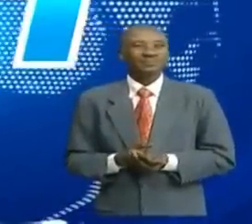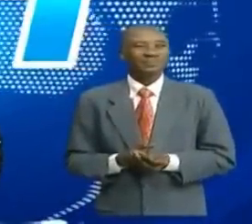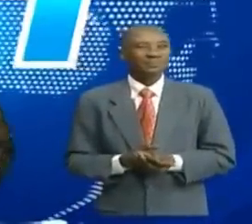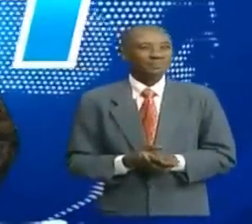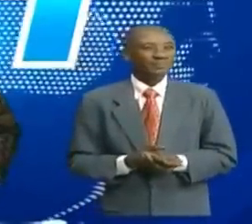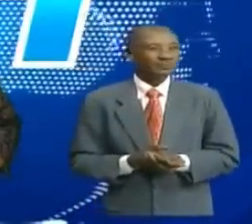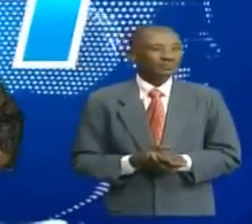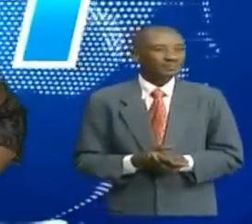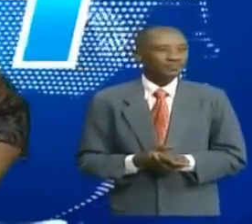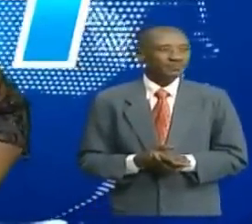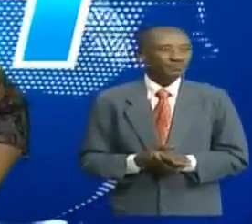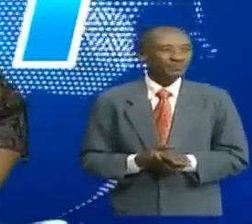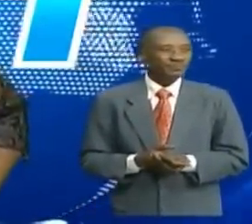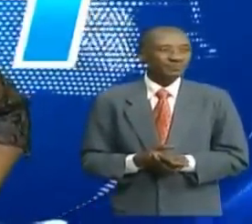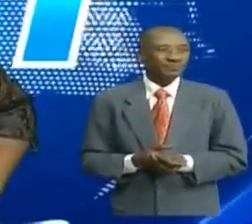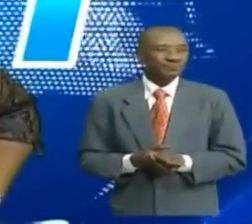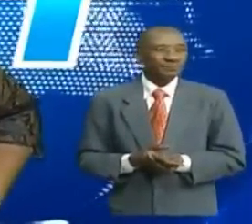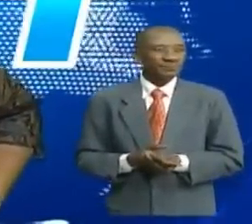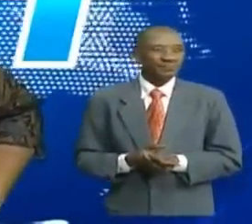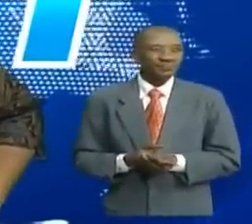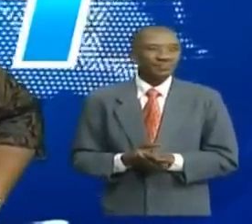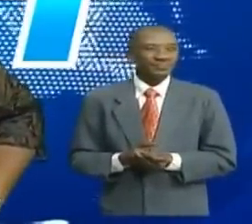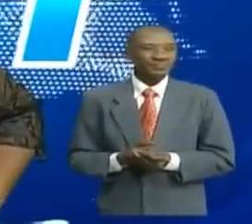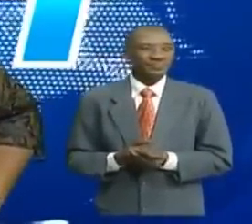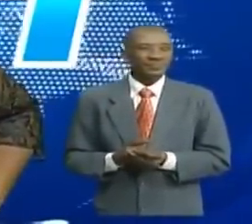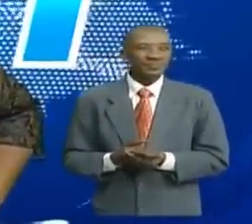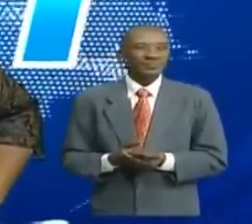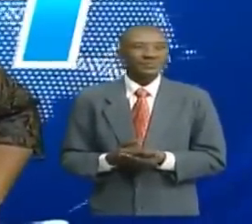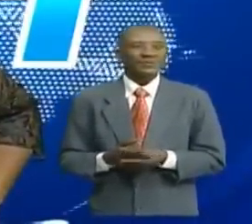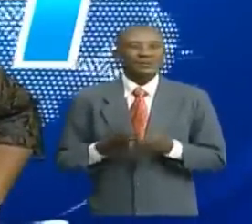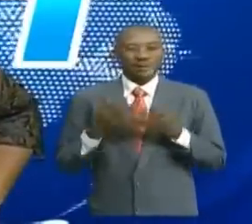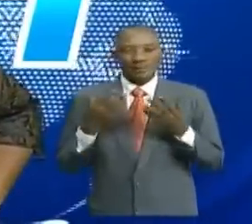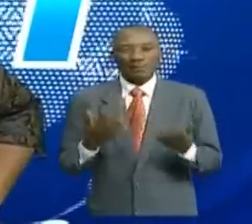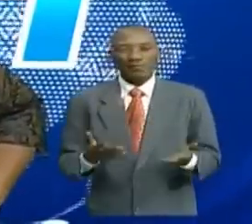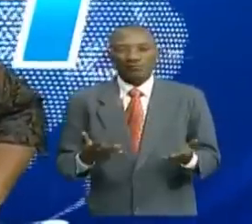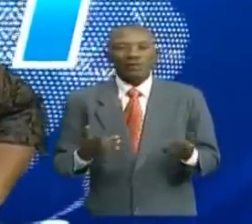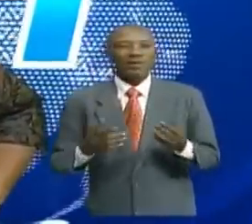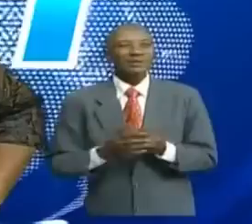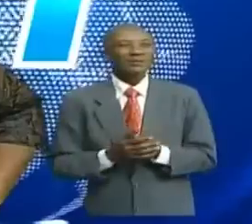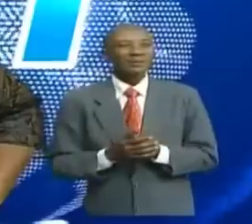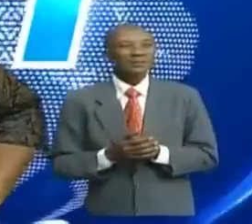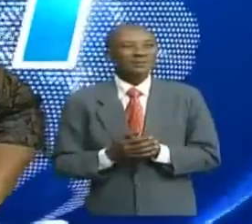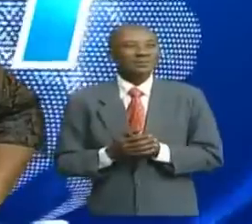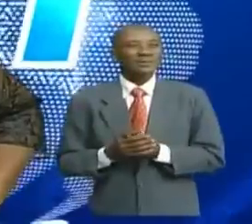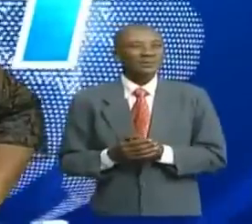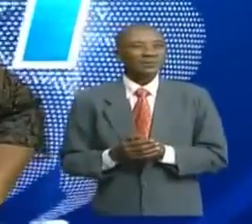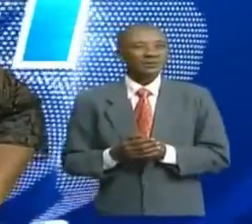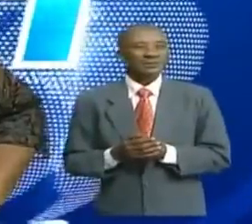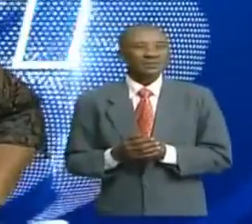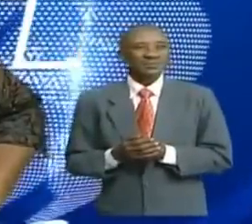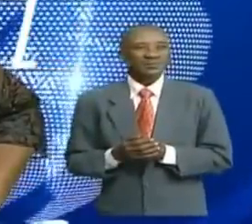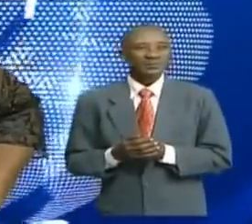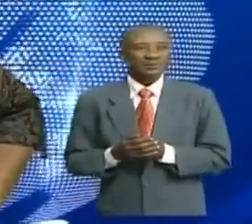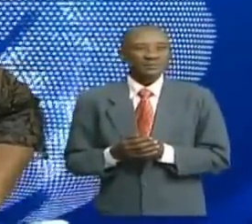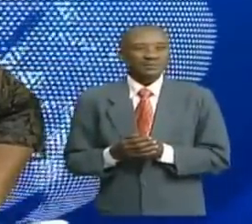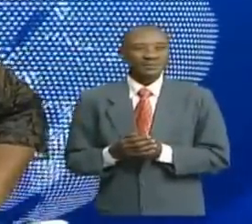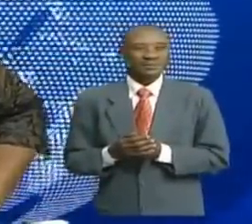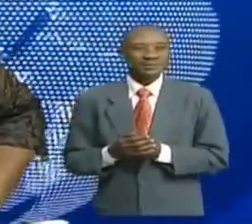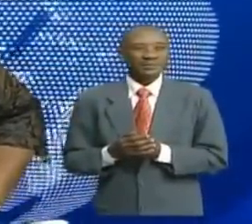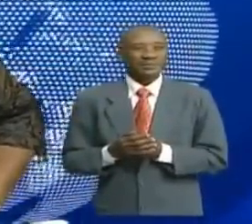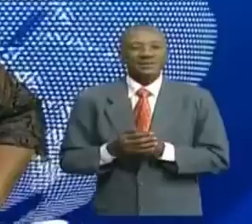Au Nord Kivu, le parti présidentiel, l'UDPS, a redynamisé en mettant en place de